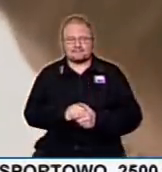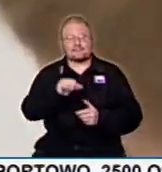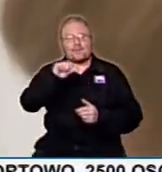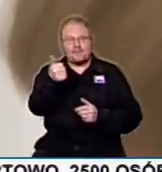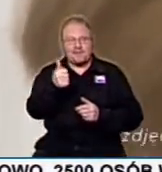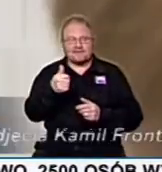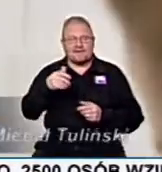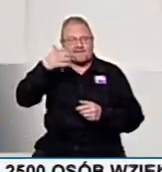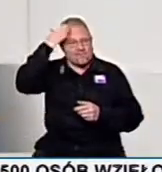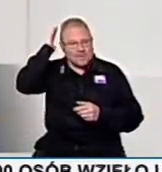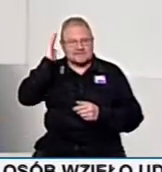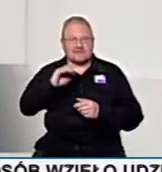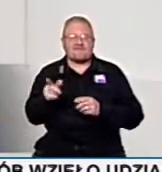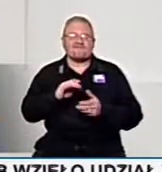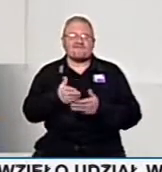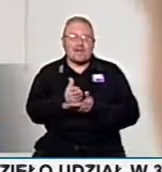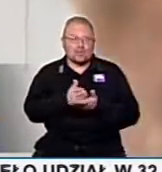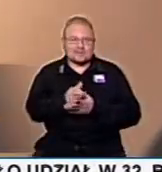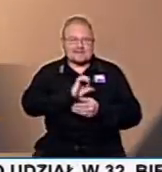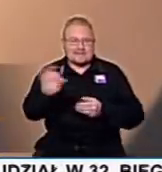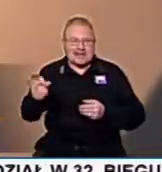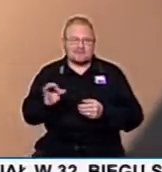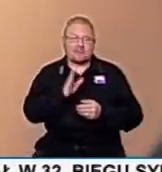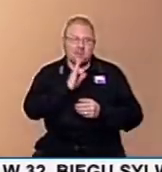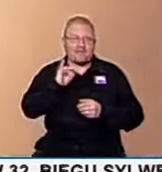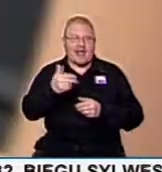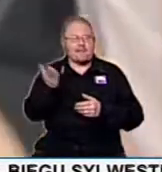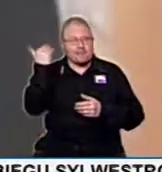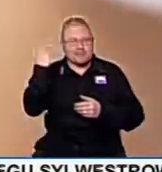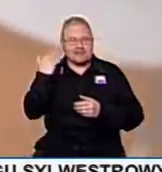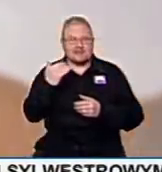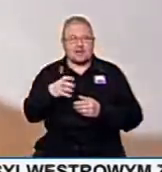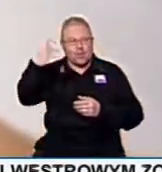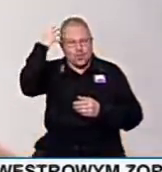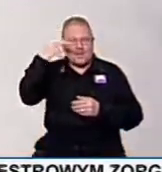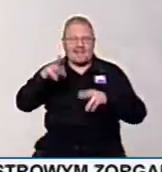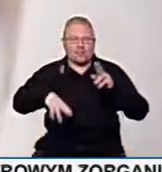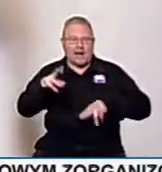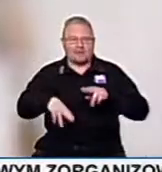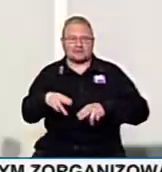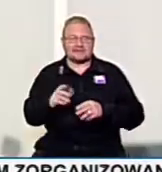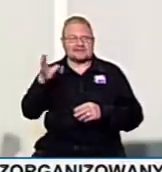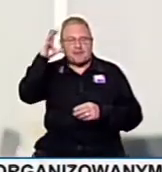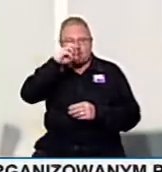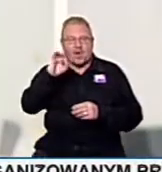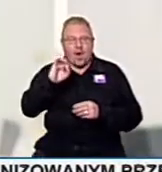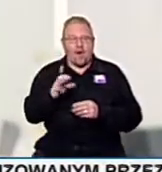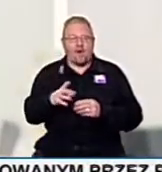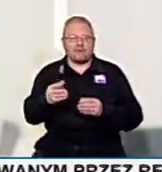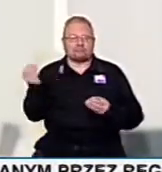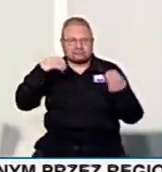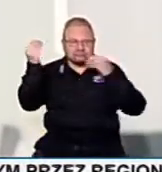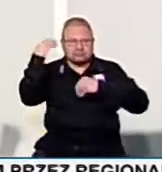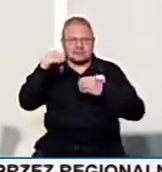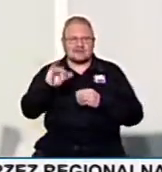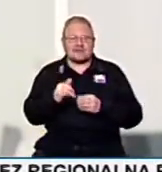Po pierwsze, fryzura. Według specjalistów w tym sezonie, podobnie jak w kilku poprzednich, króluje naturalność. Zapomnijmy o misternych